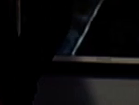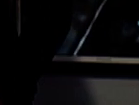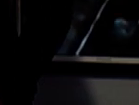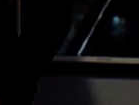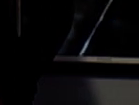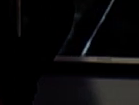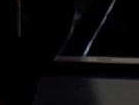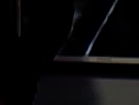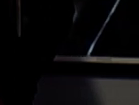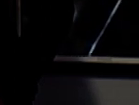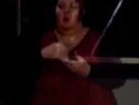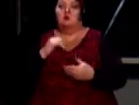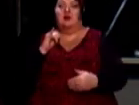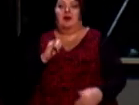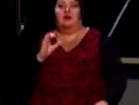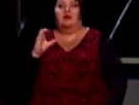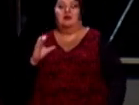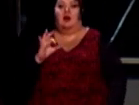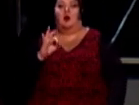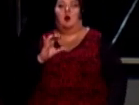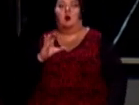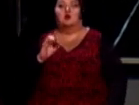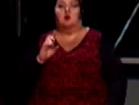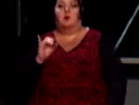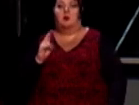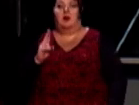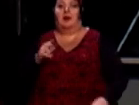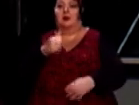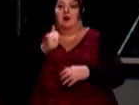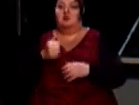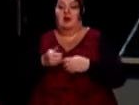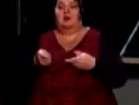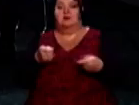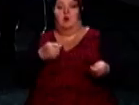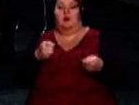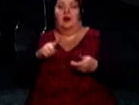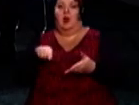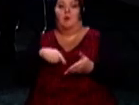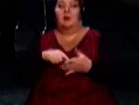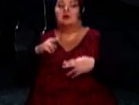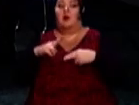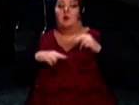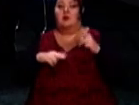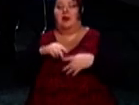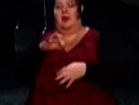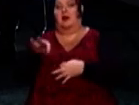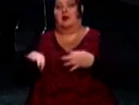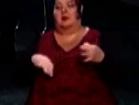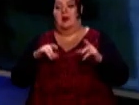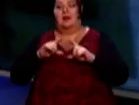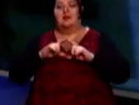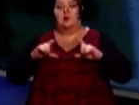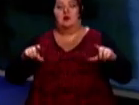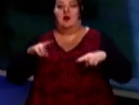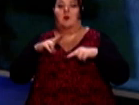наша гостя Ірина Станіславівна Особік, начальниця управління містобудування та архітектури Департаменту будівництва,